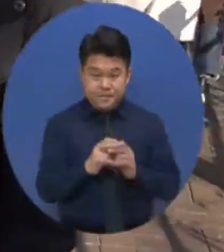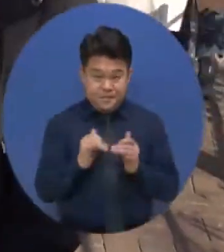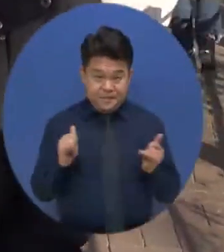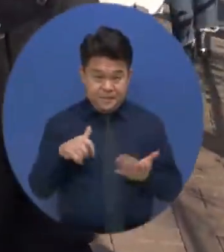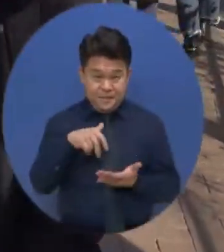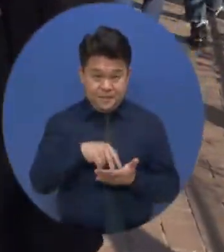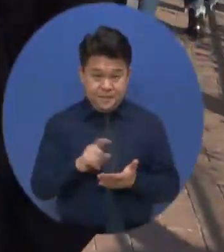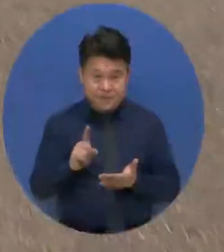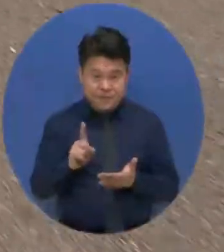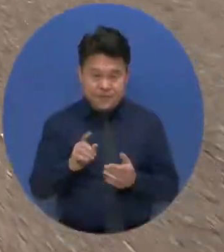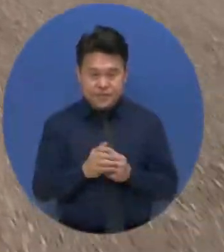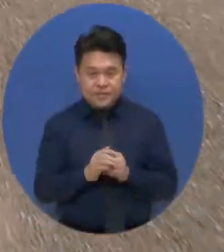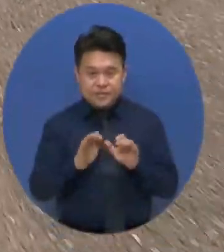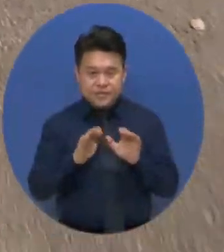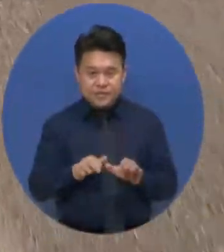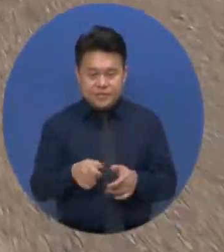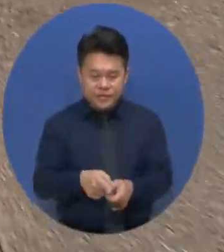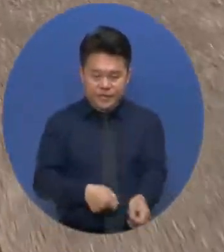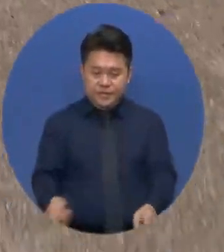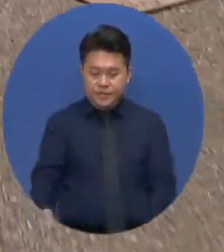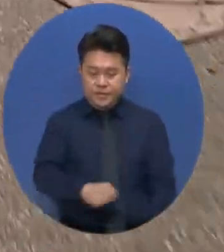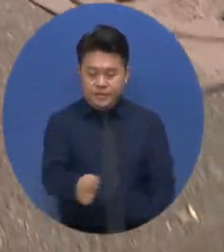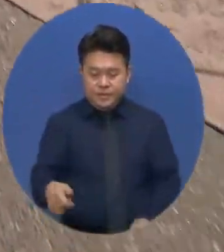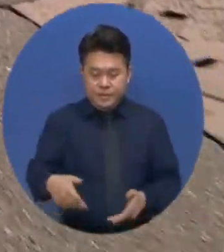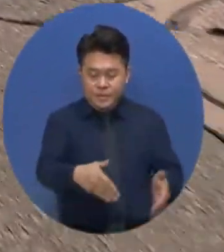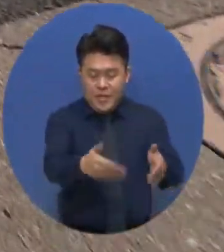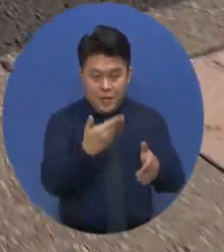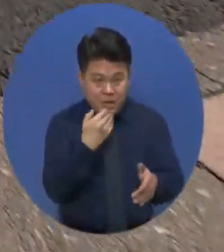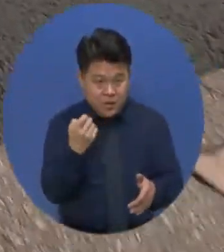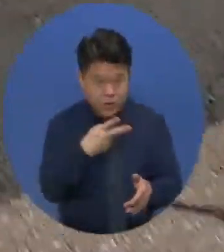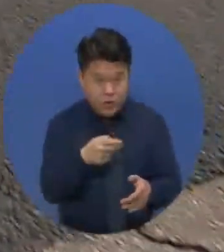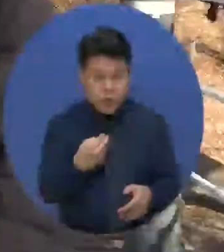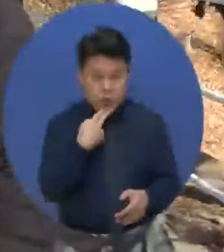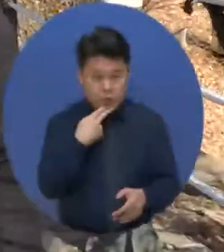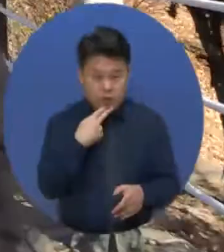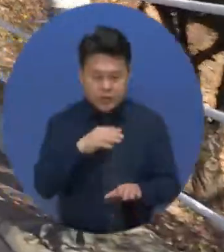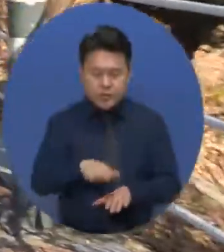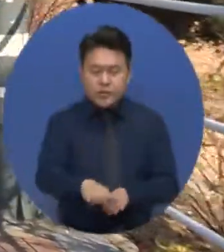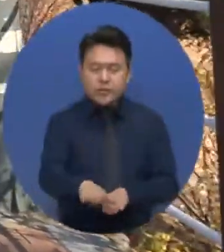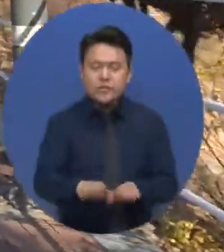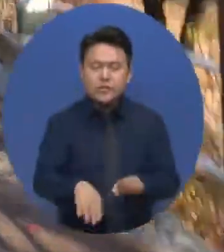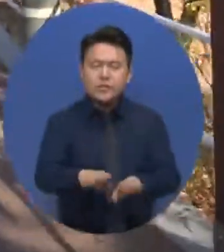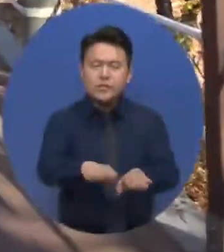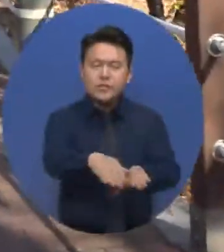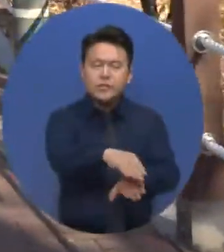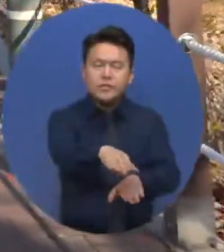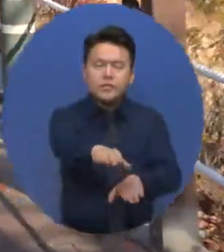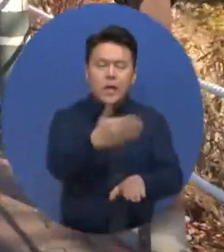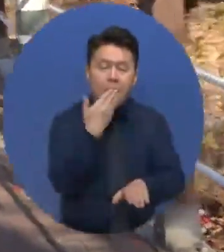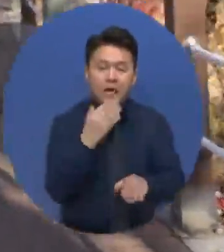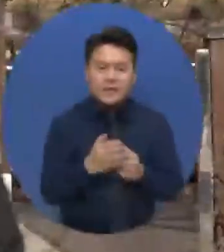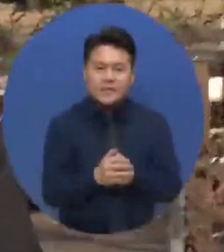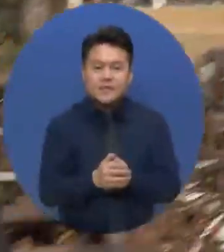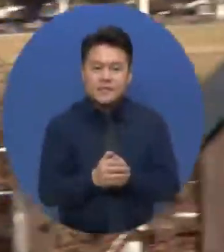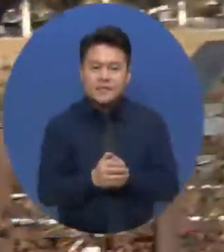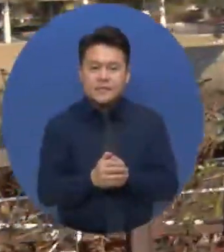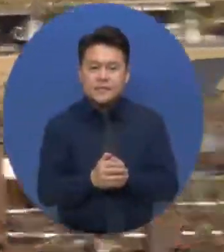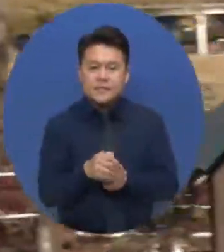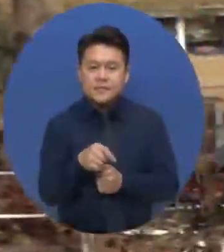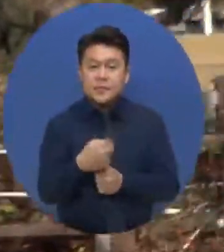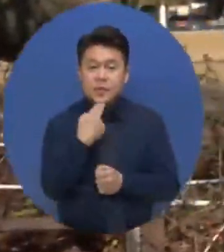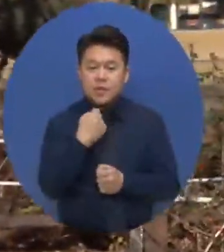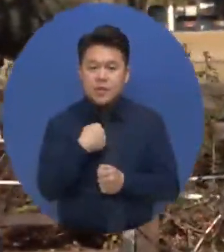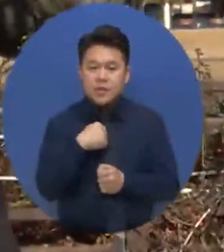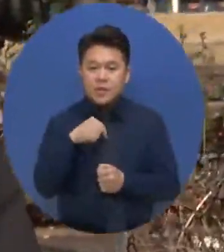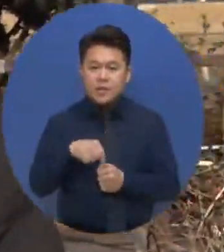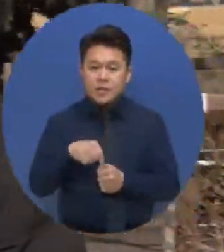지팡이를 통해서도 길을 찾아갈 수 있고 지팡이가 없어도 이거 따라서 길을 외우는 랜드마크가 될 수도 있고 이거가 없어서 제가